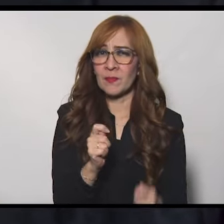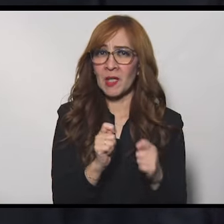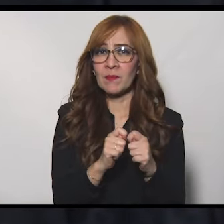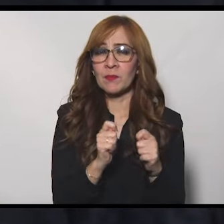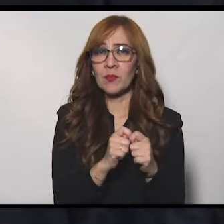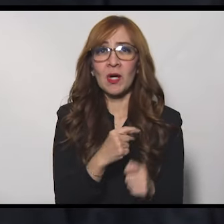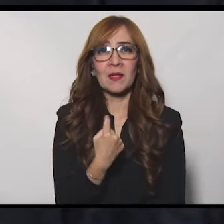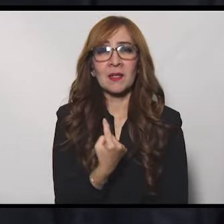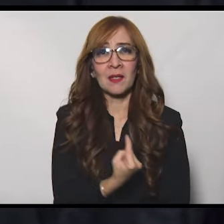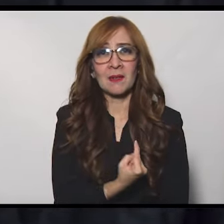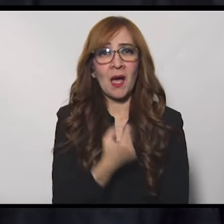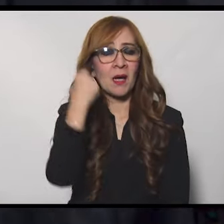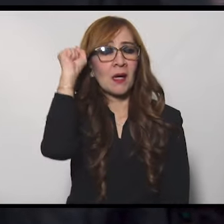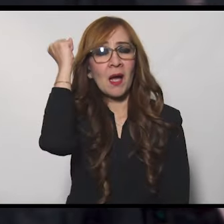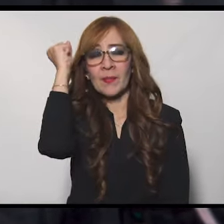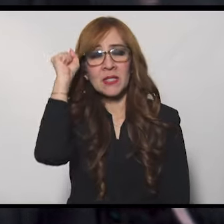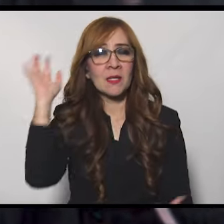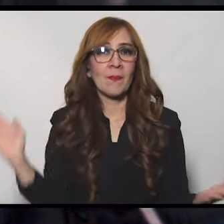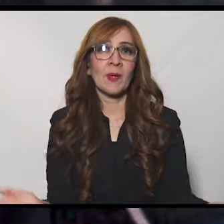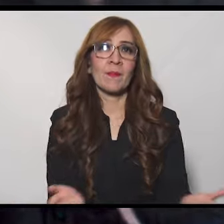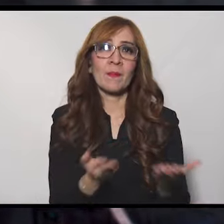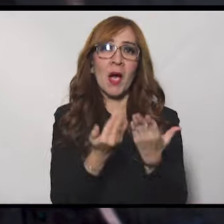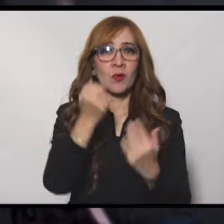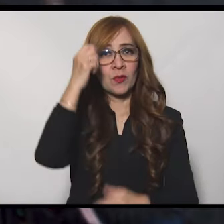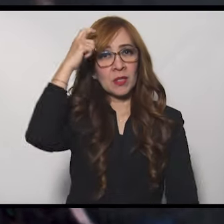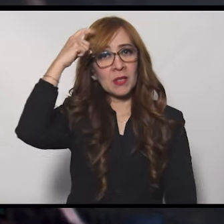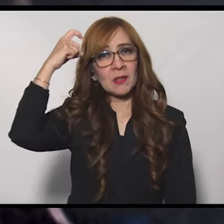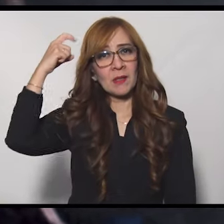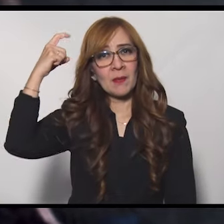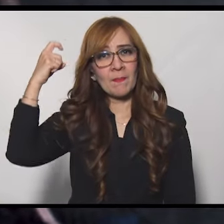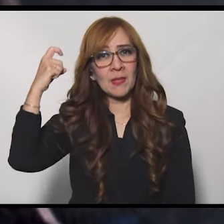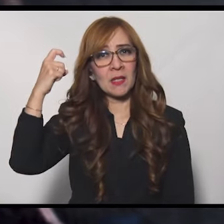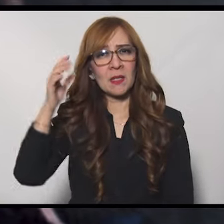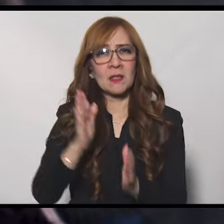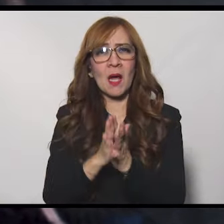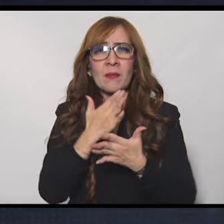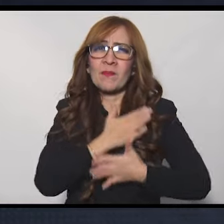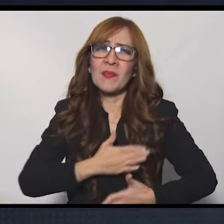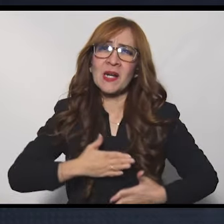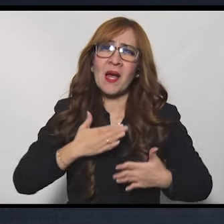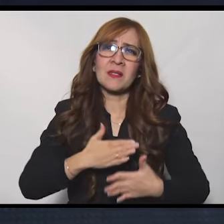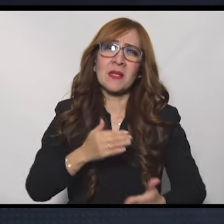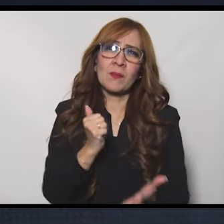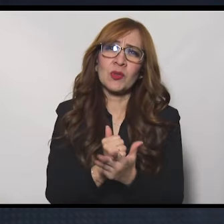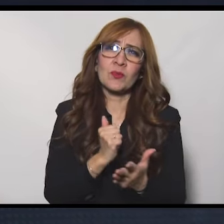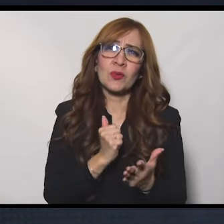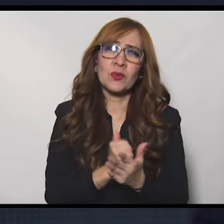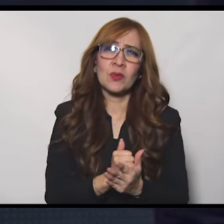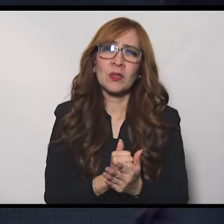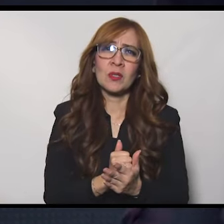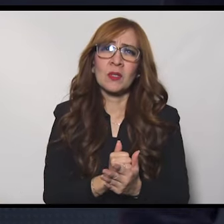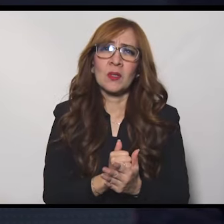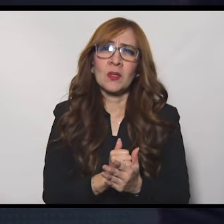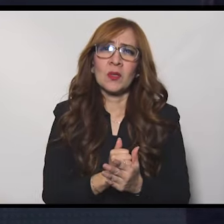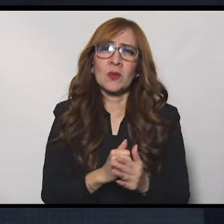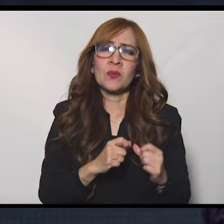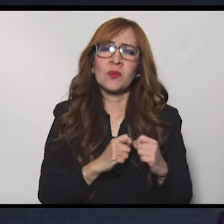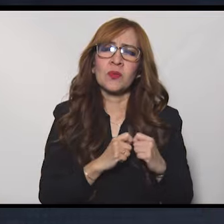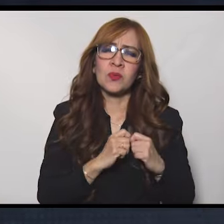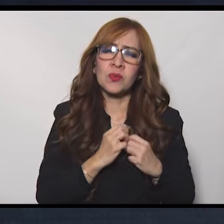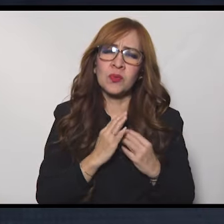membuat kita untuk tidak bisa membangun impian. We feel so broken. Sehingga kita melihat impian gak bisa